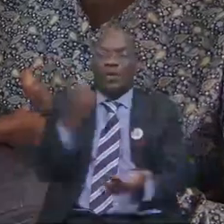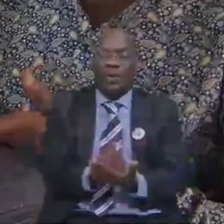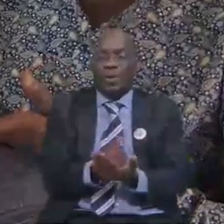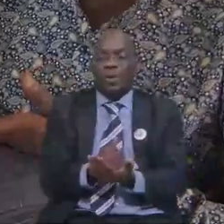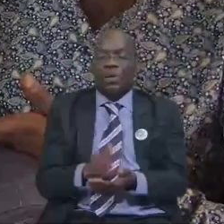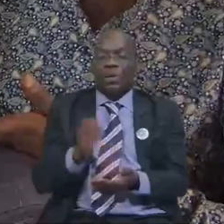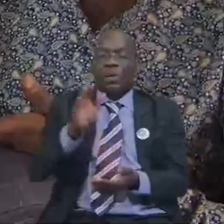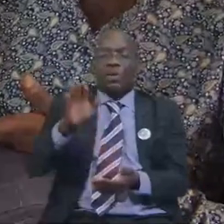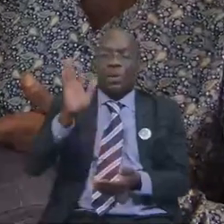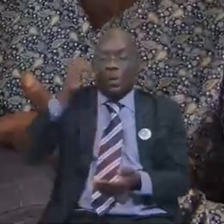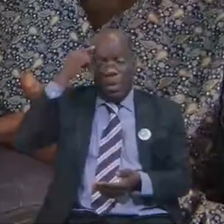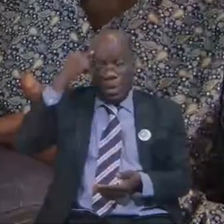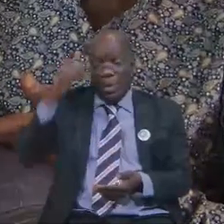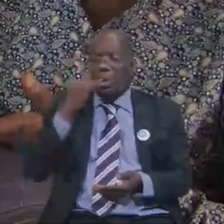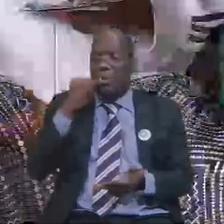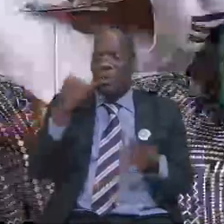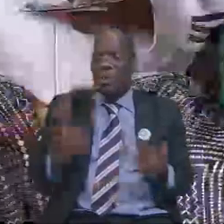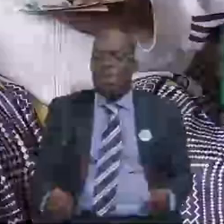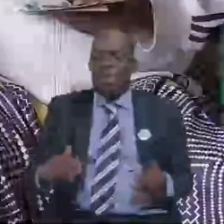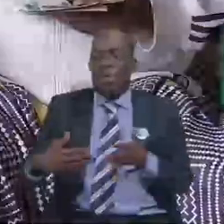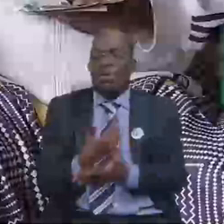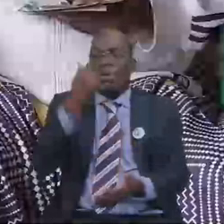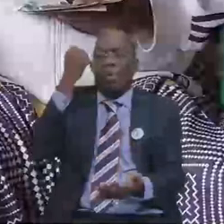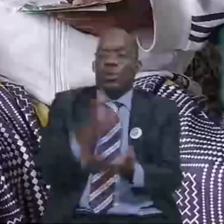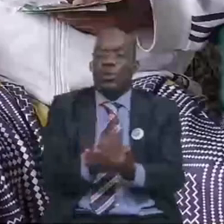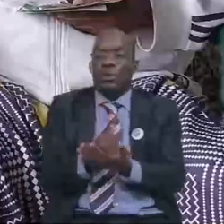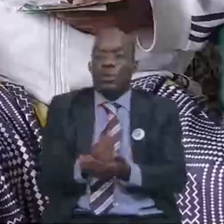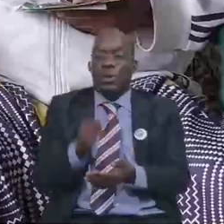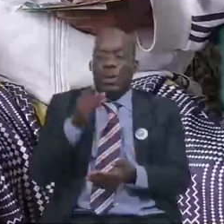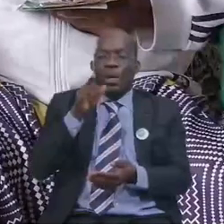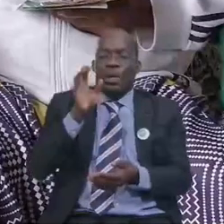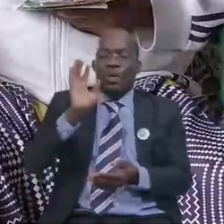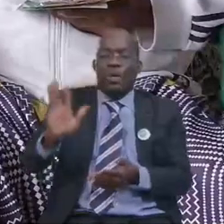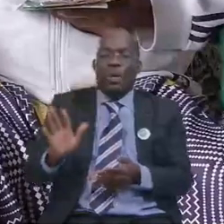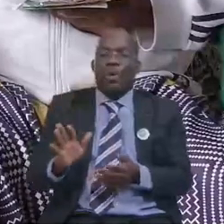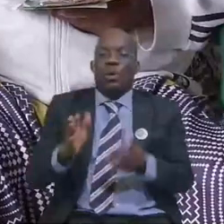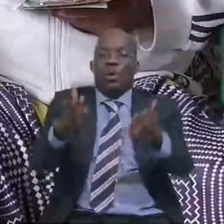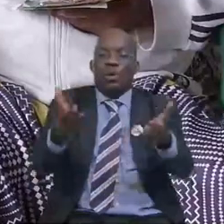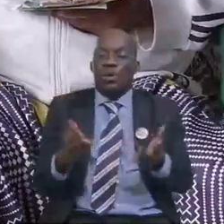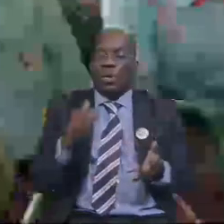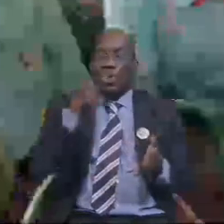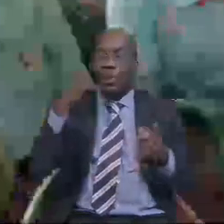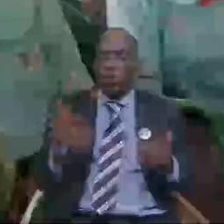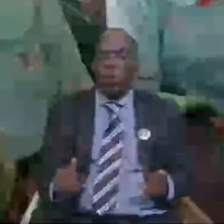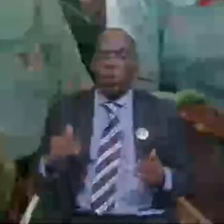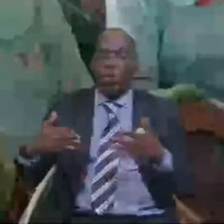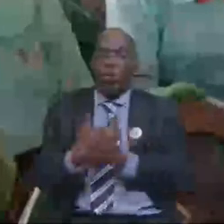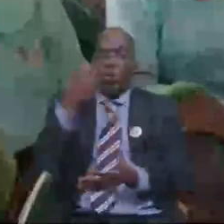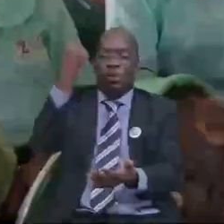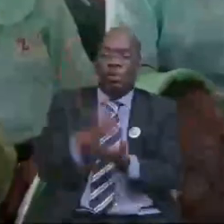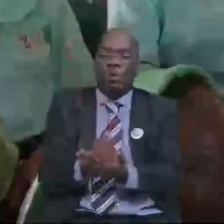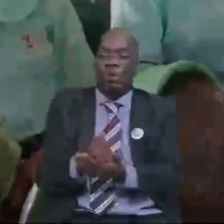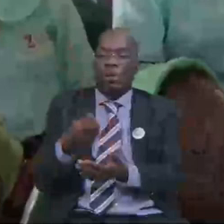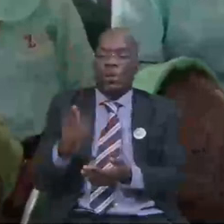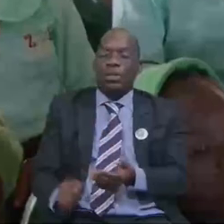pensée est maintenant nouvelle tes aspirations sont maintenant nouvelles et la passion